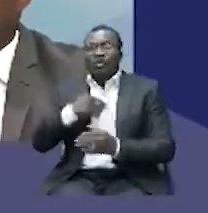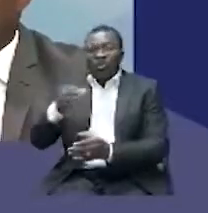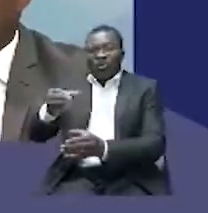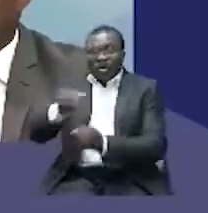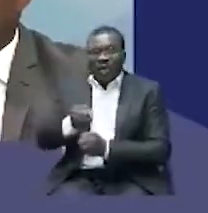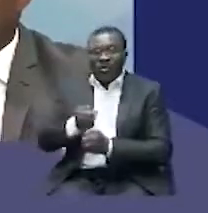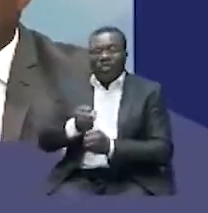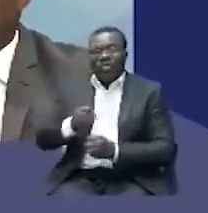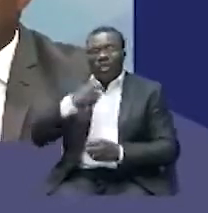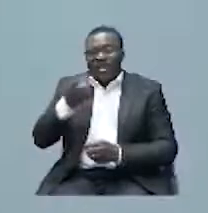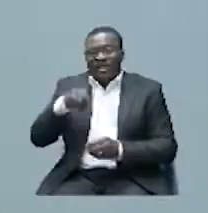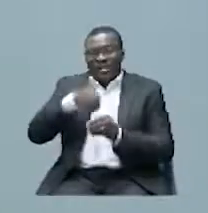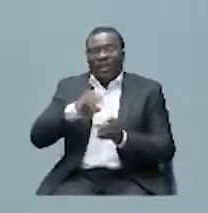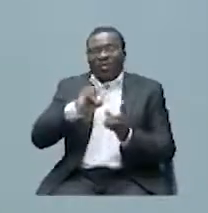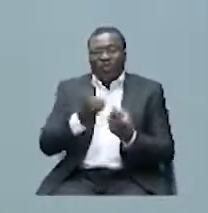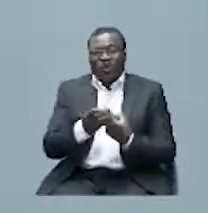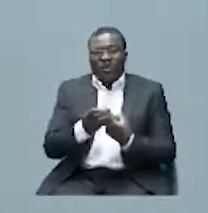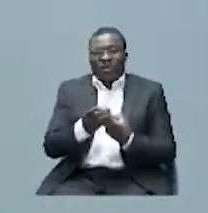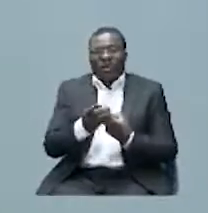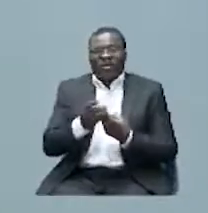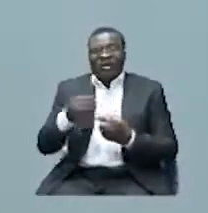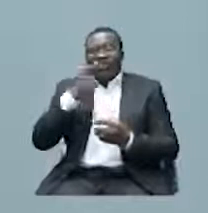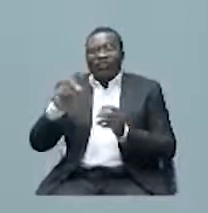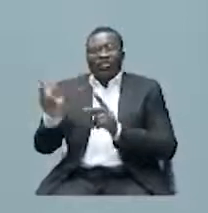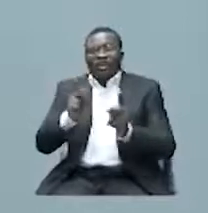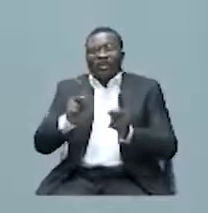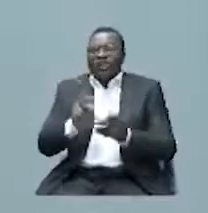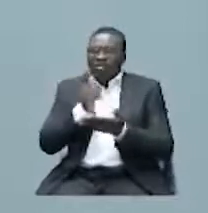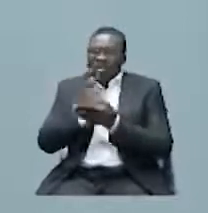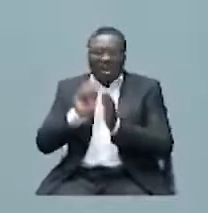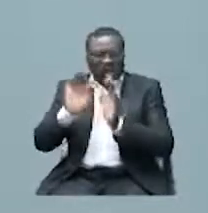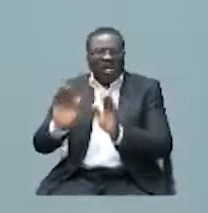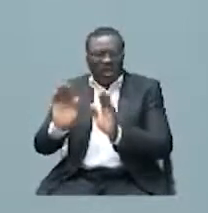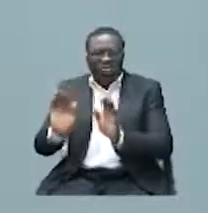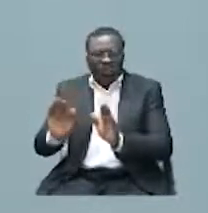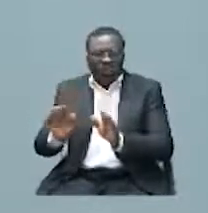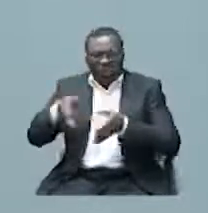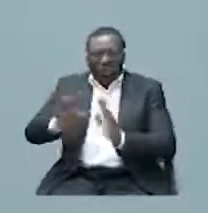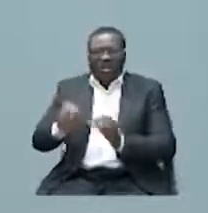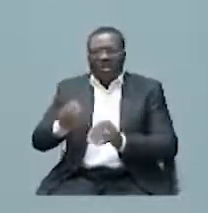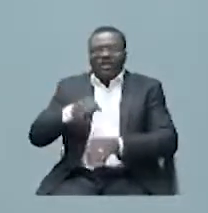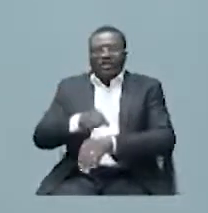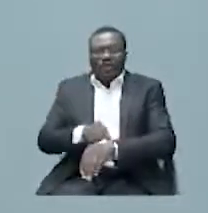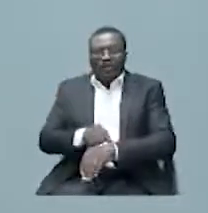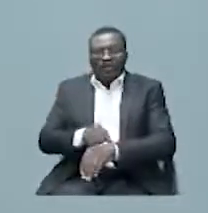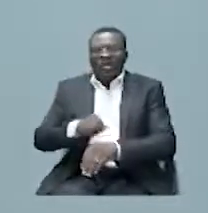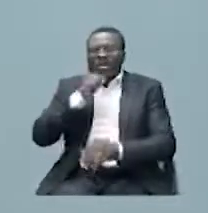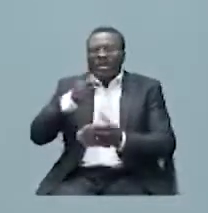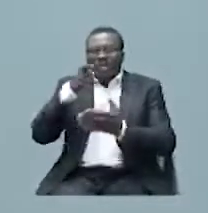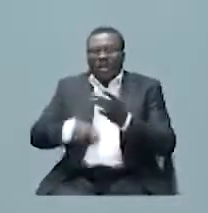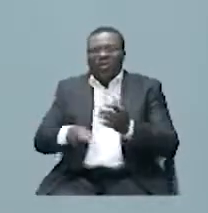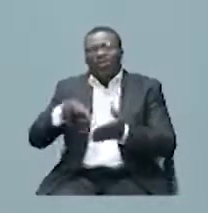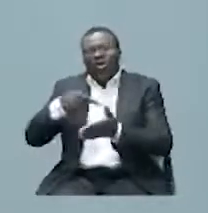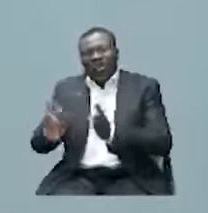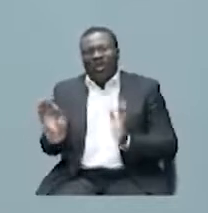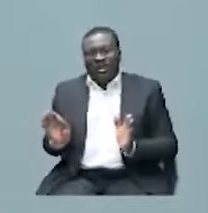à dire que dans ce domaine, on dit aux populations, rassurez-vous, pendant cette période, il n'y aura pas d'impôts à payer. Reste